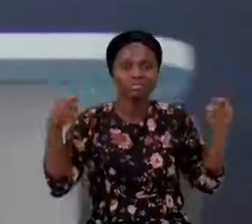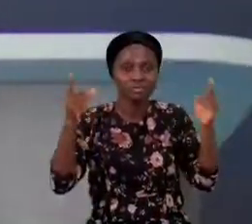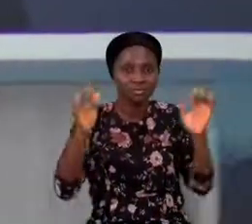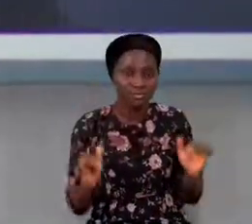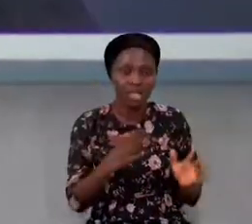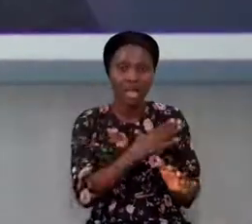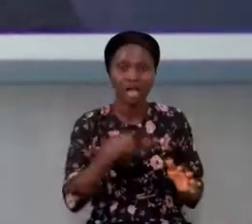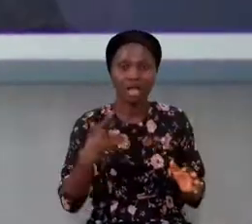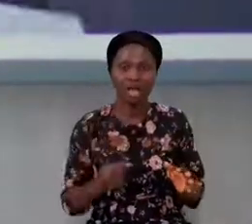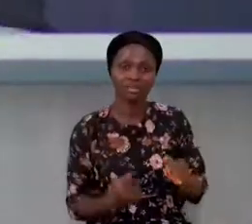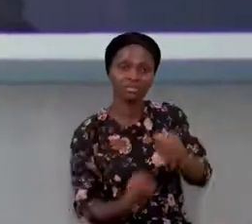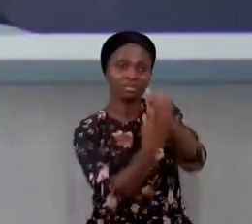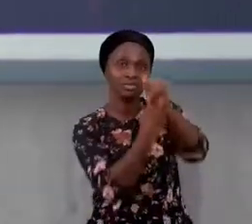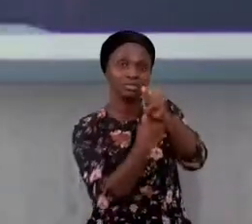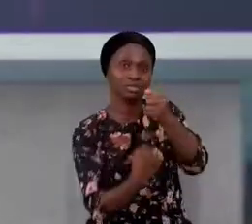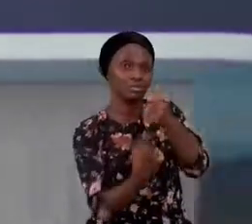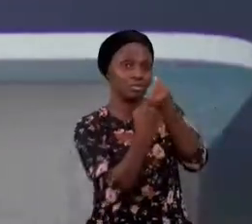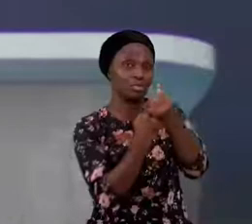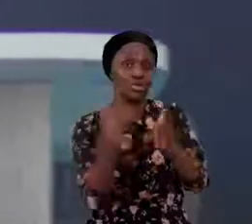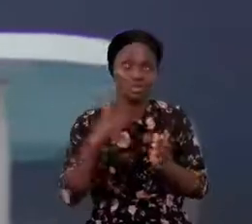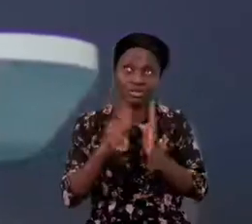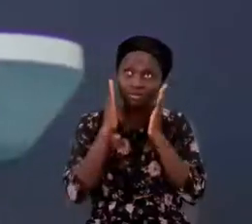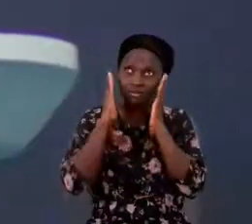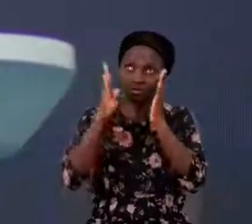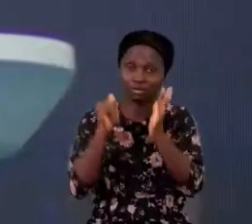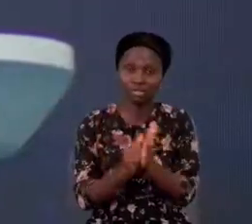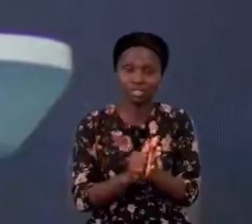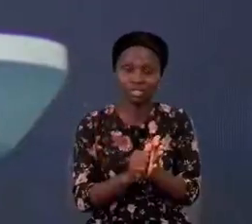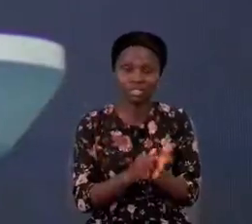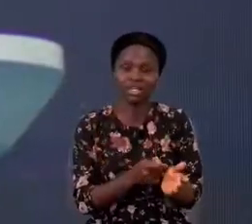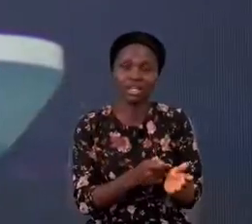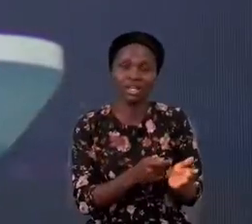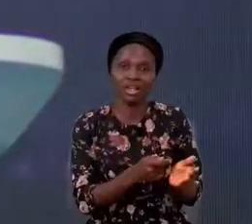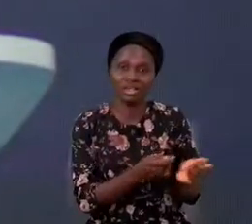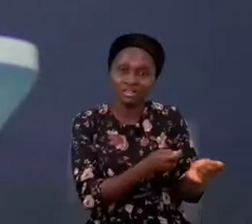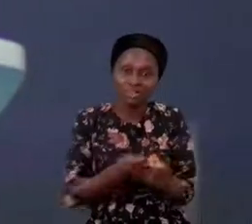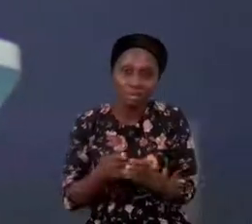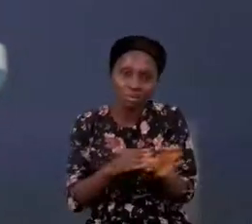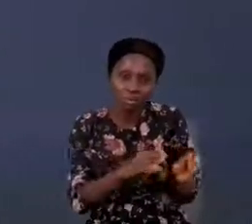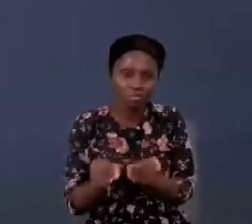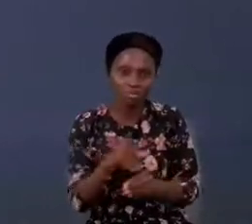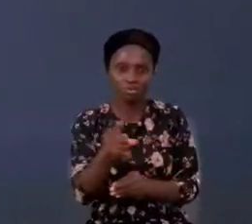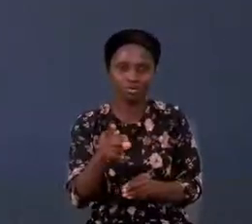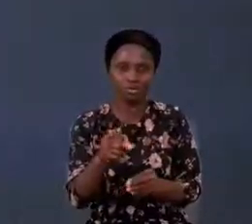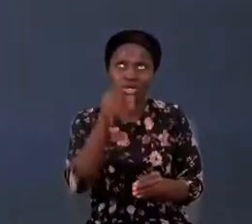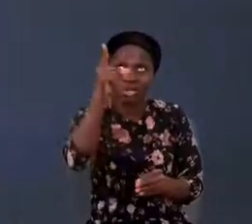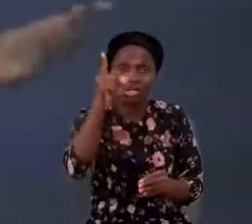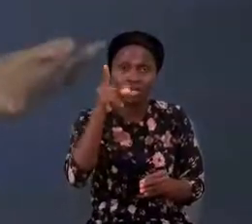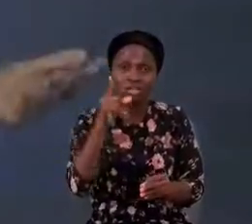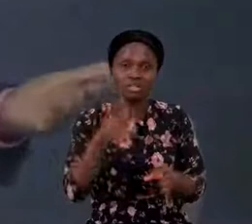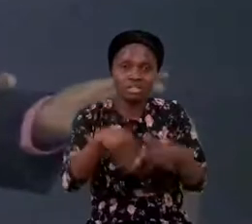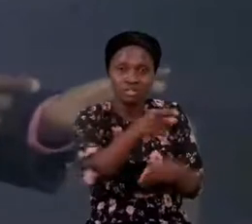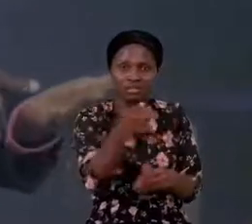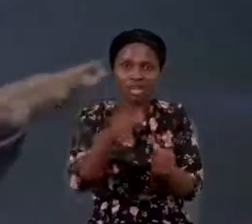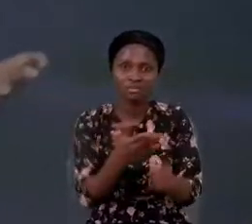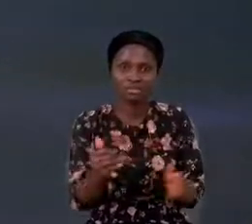C'est lui qui te donnera tout ce qu'il faut pour que tu puisses les acquérir dans tous